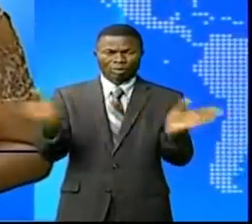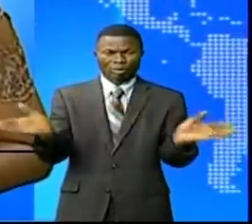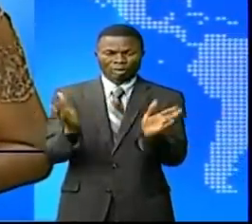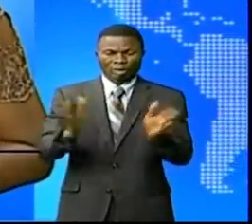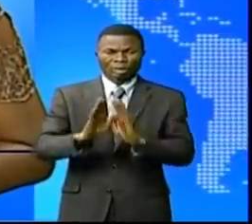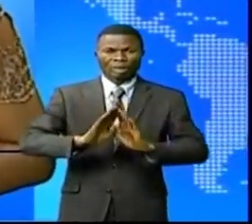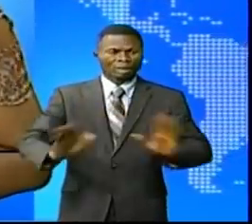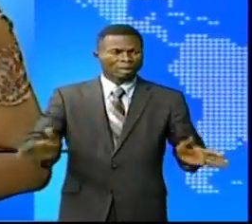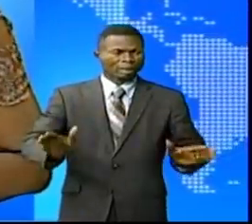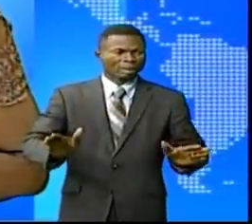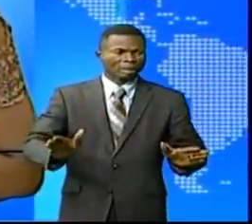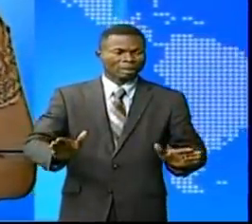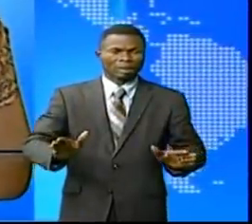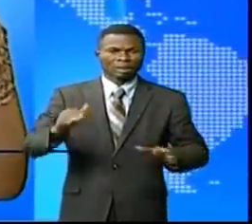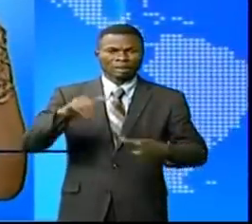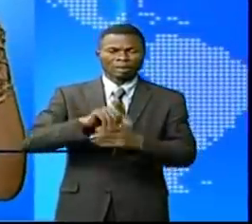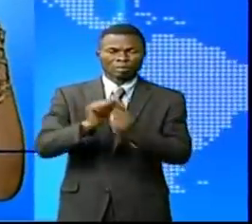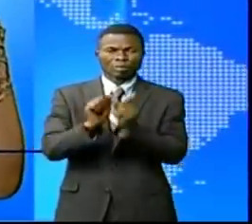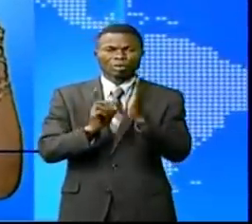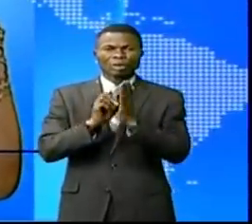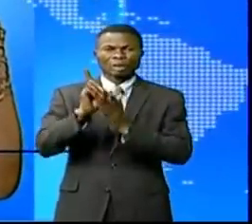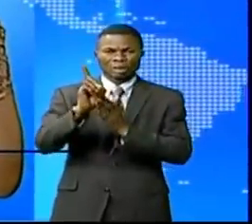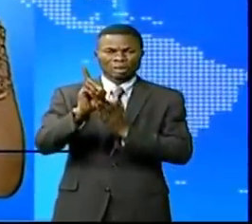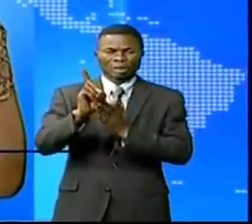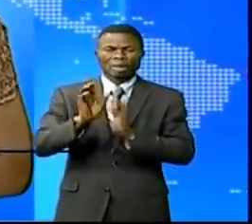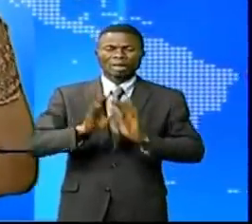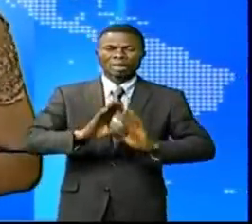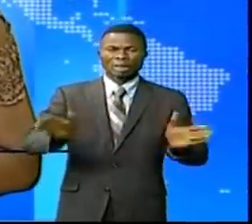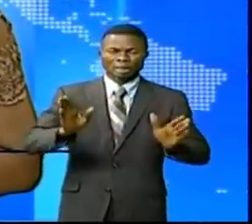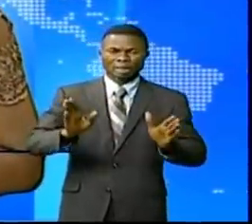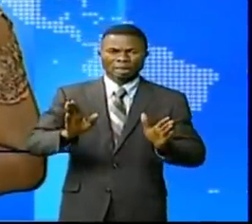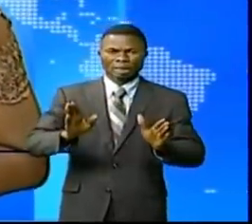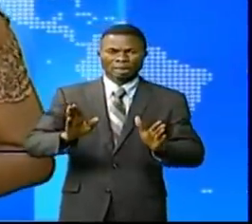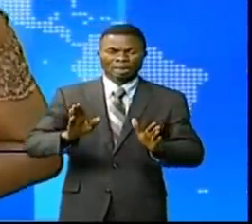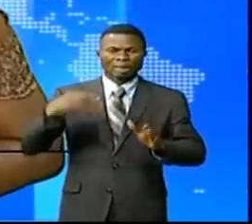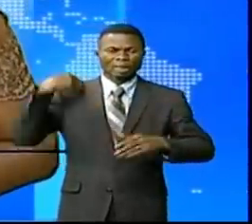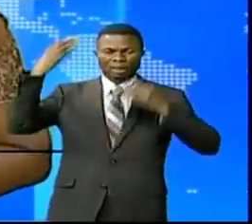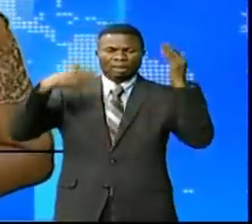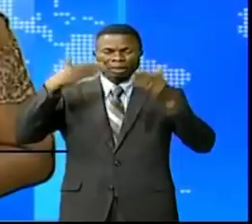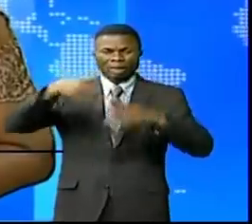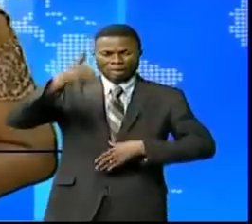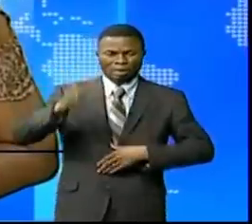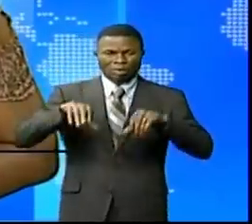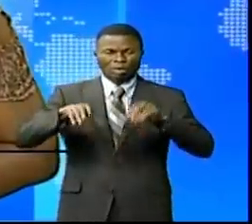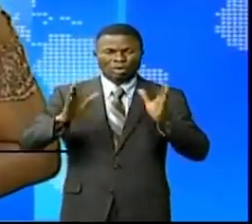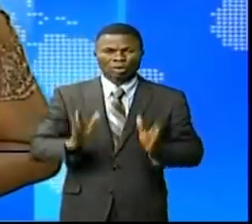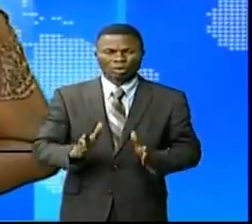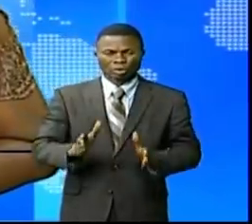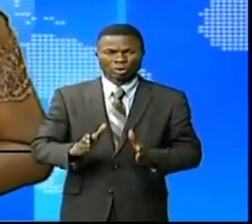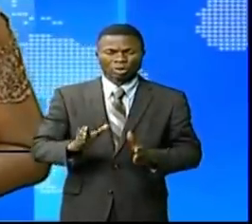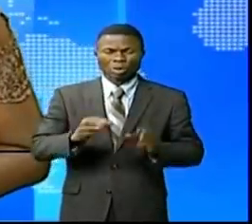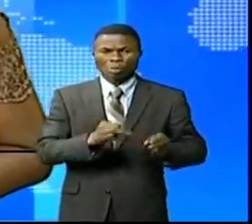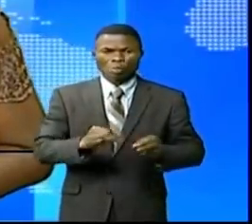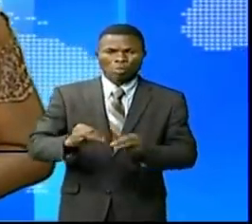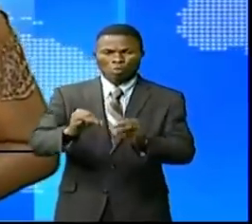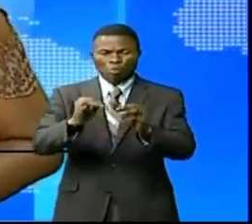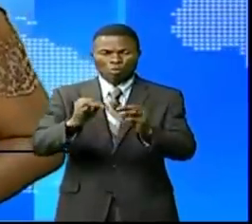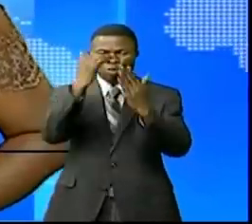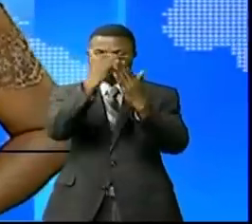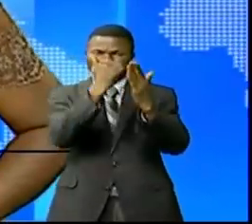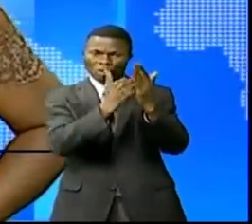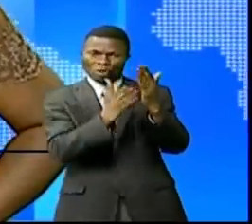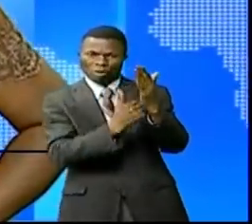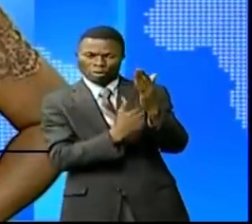des capacités sur le développement des compétences pratiques des experts nationaux congolais sur la manière d'identifier